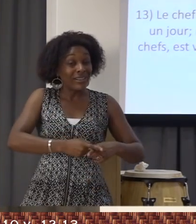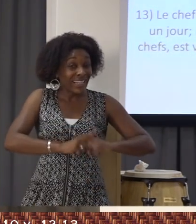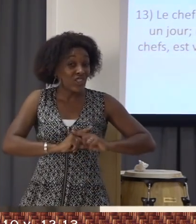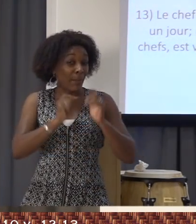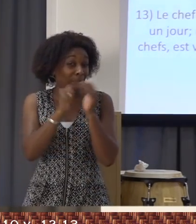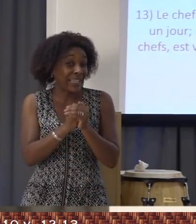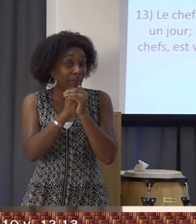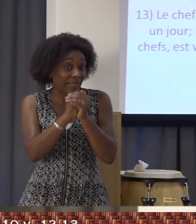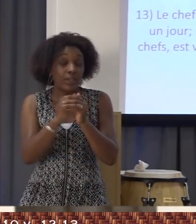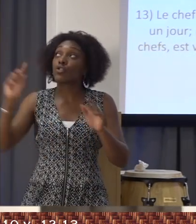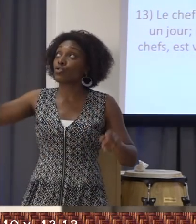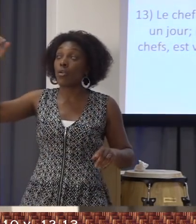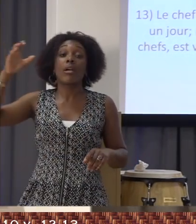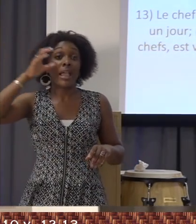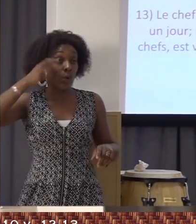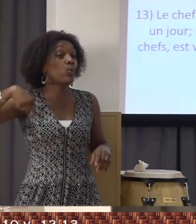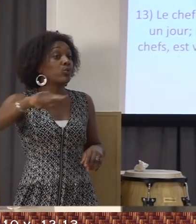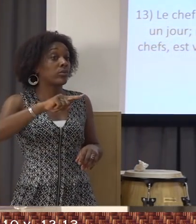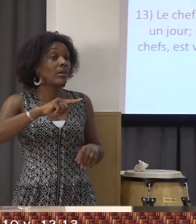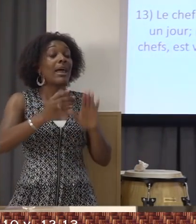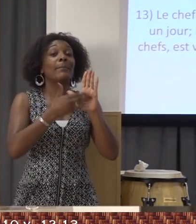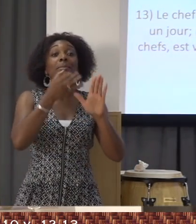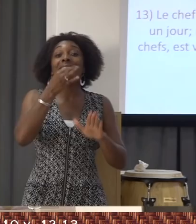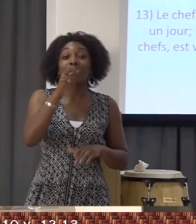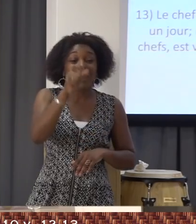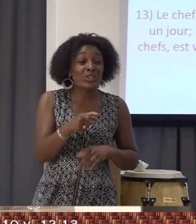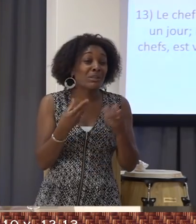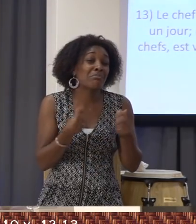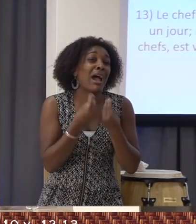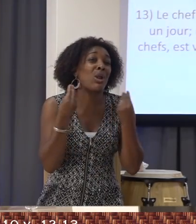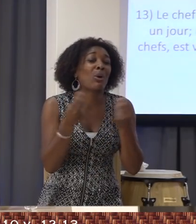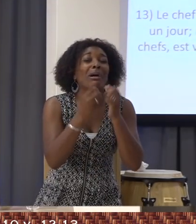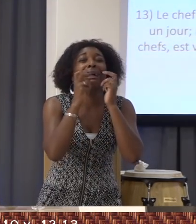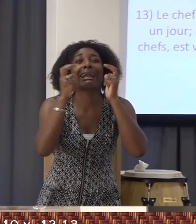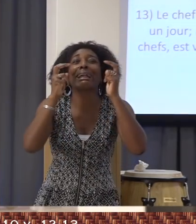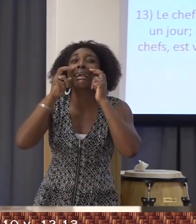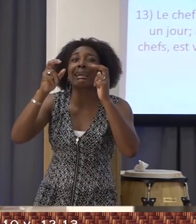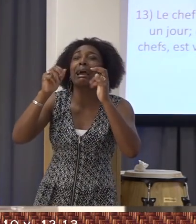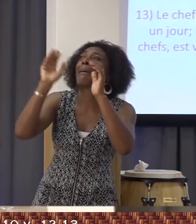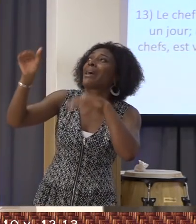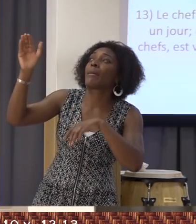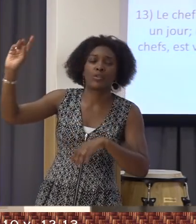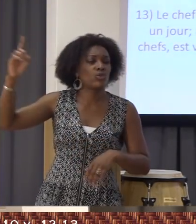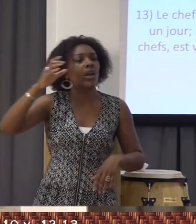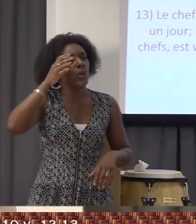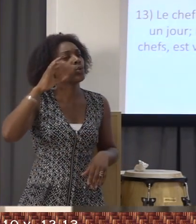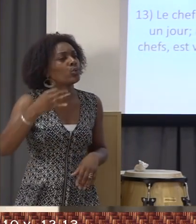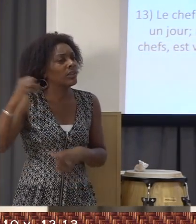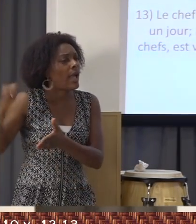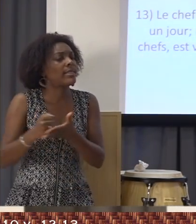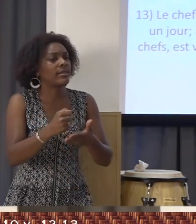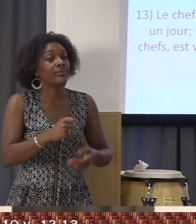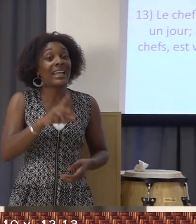crie, Dieu entend et il vient à son aide. Alléluia. Daniel a